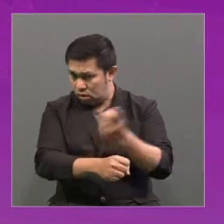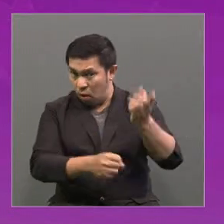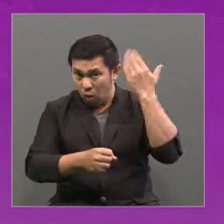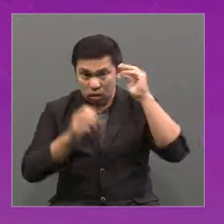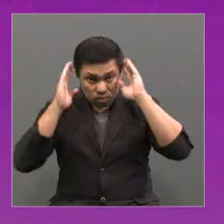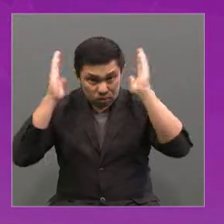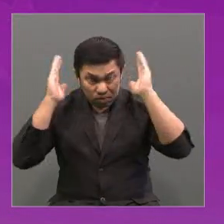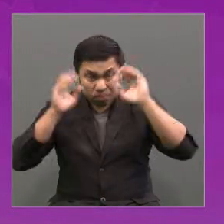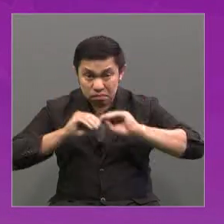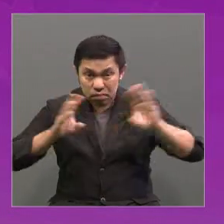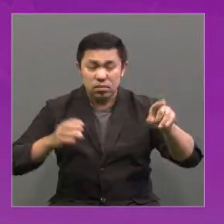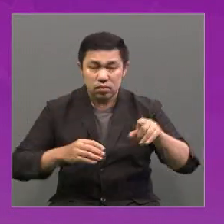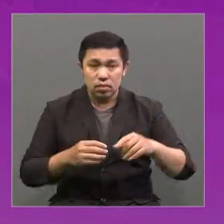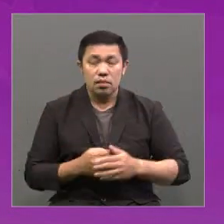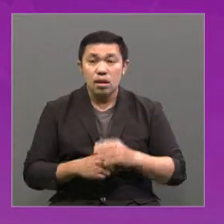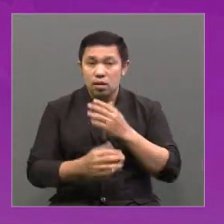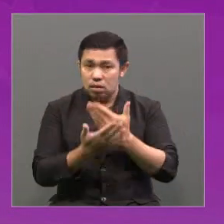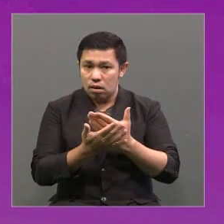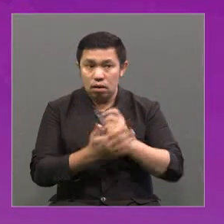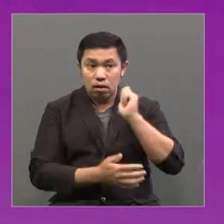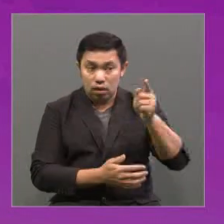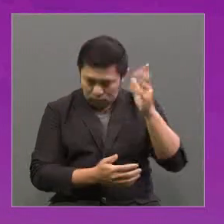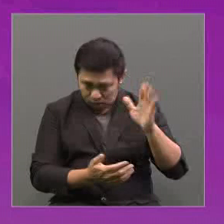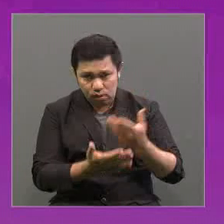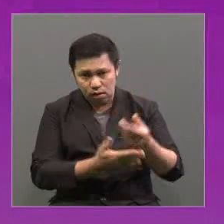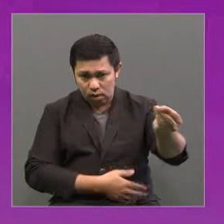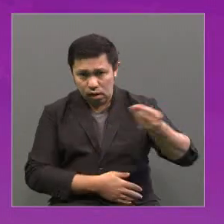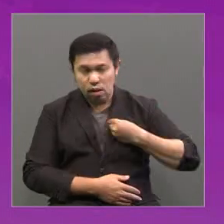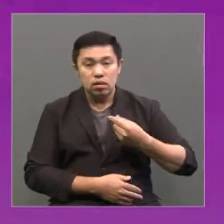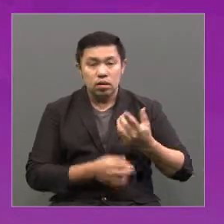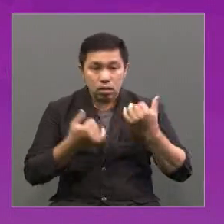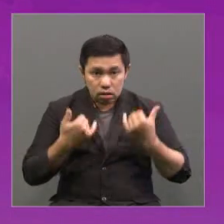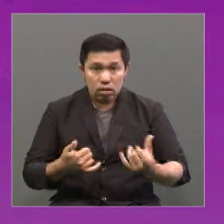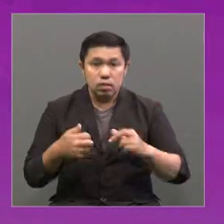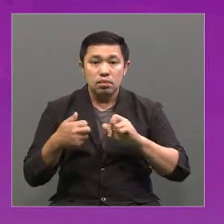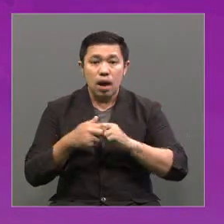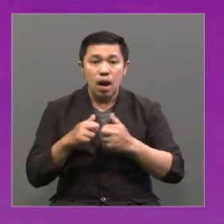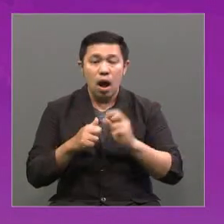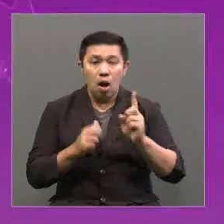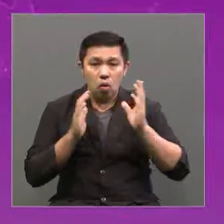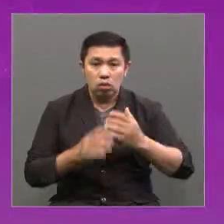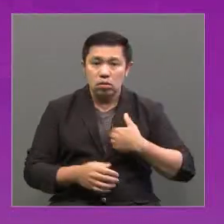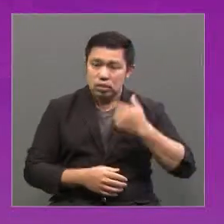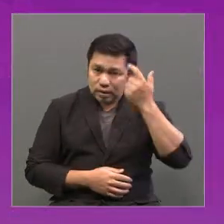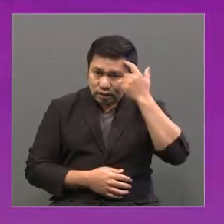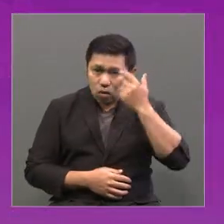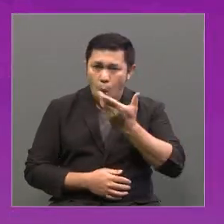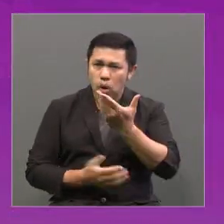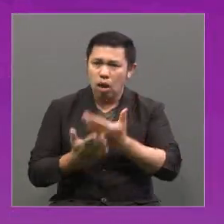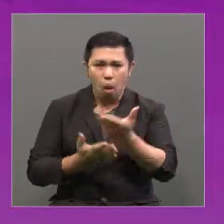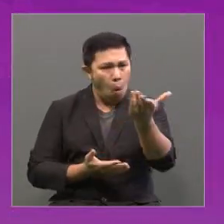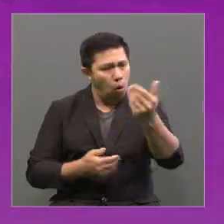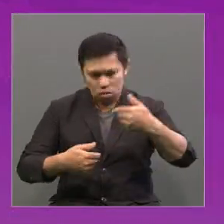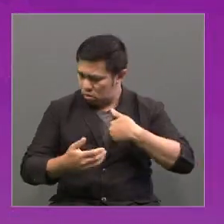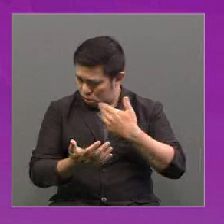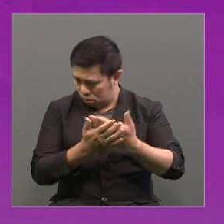ณาไว้ตอนแรกใช่ไหมคะ ไม่ต้องหลายเท่าก็ได้แต่เงินที่จ่ายไปอ่ะคืนมาเถอะ เออนะคะมันก็เลยเกิดปัญหาเพราะว่าคนก็น่าจะติดต่อขอคื